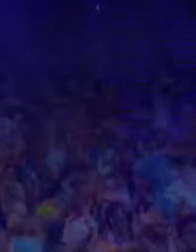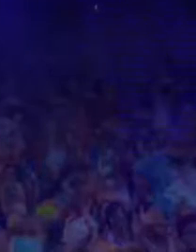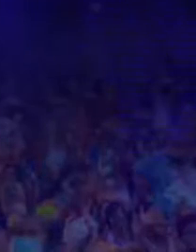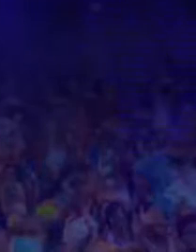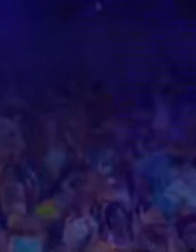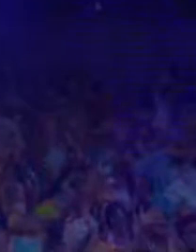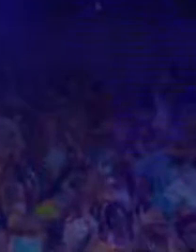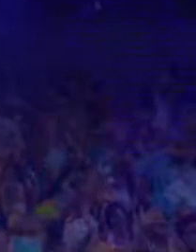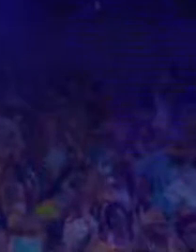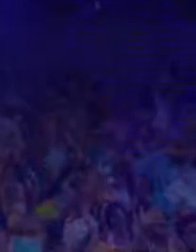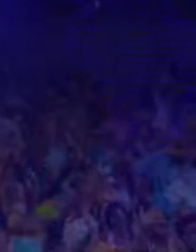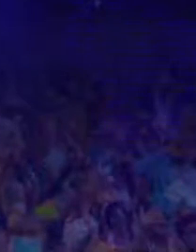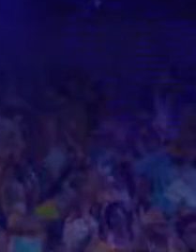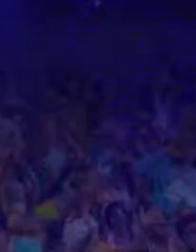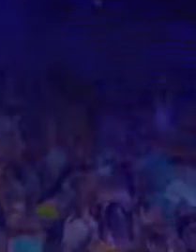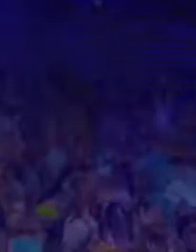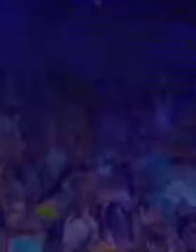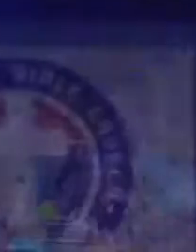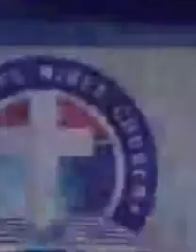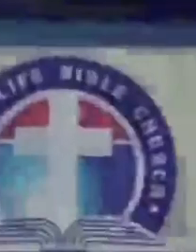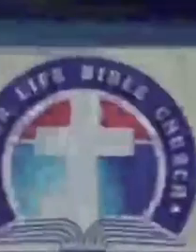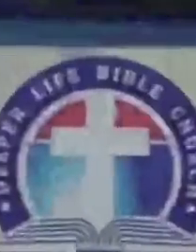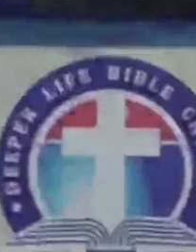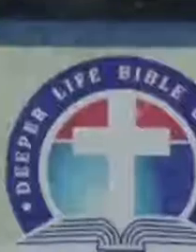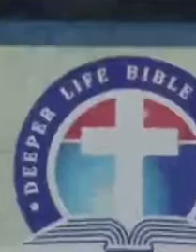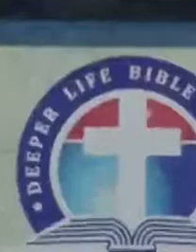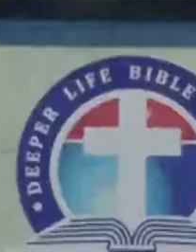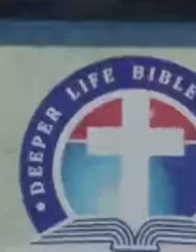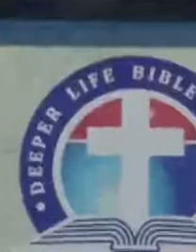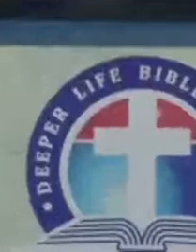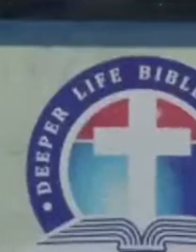Cette femme a été surprise